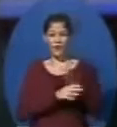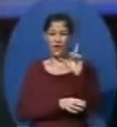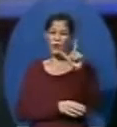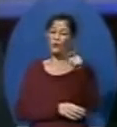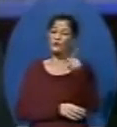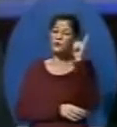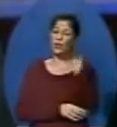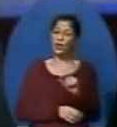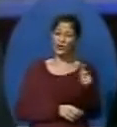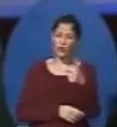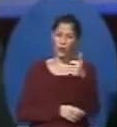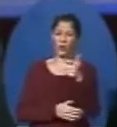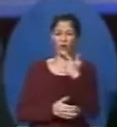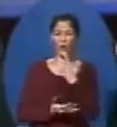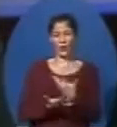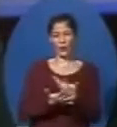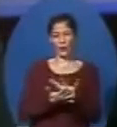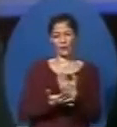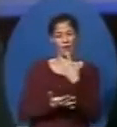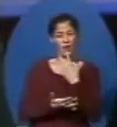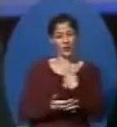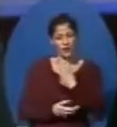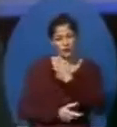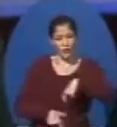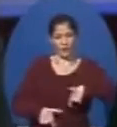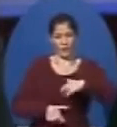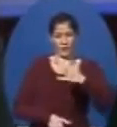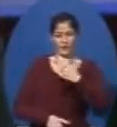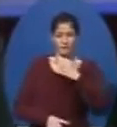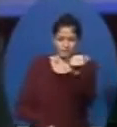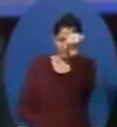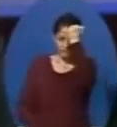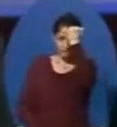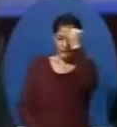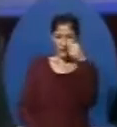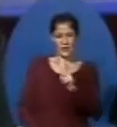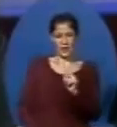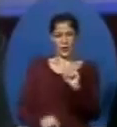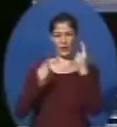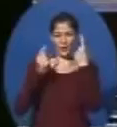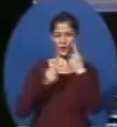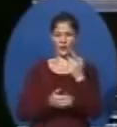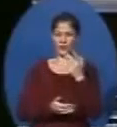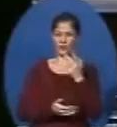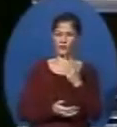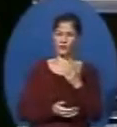הוא צריך להודות. הוא צריך להודות. להודות ולהביע חרתה, זה לא יקרה לעולם, כמו